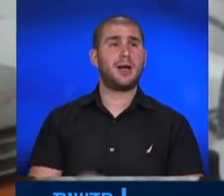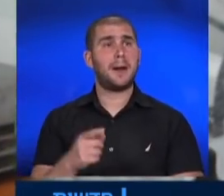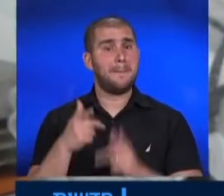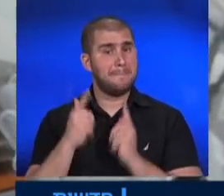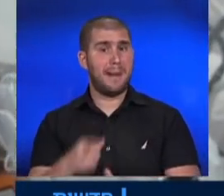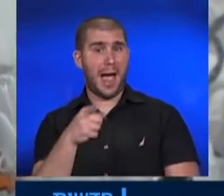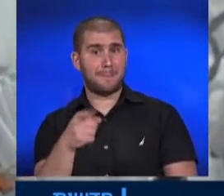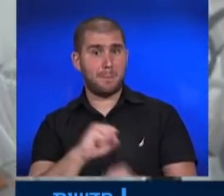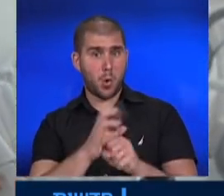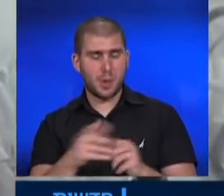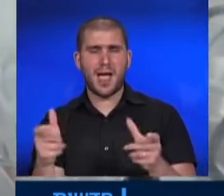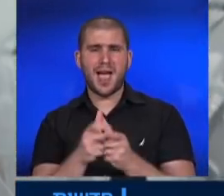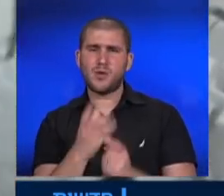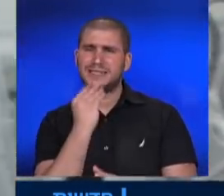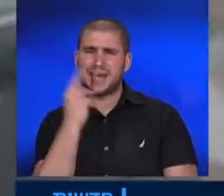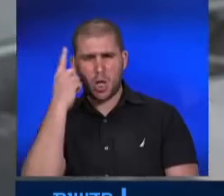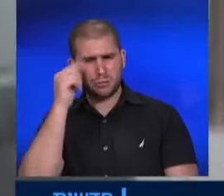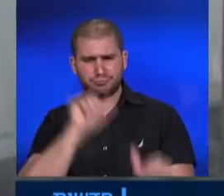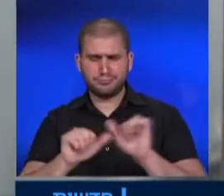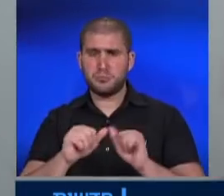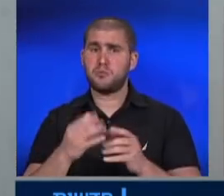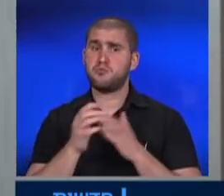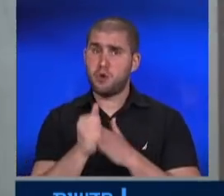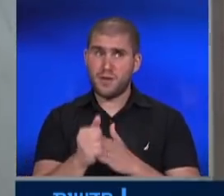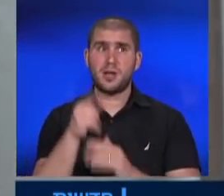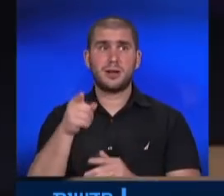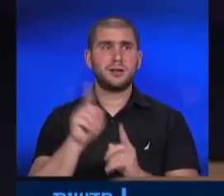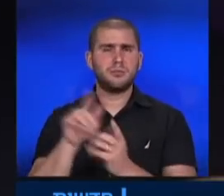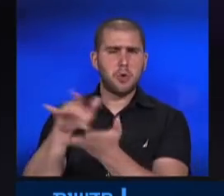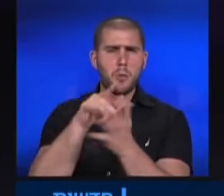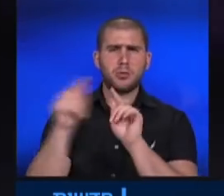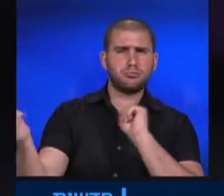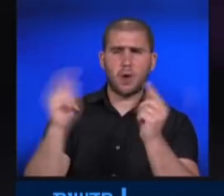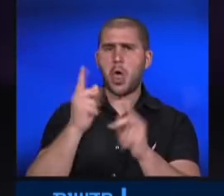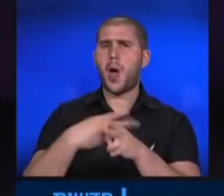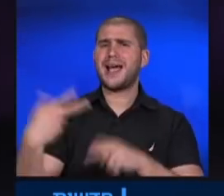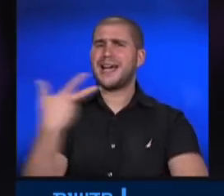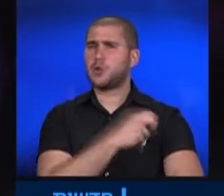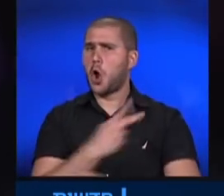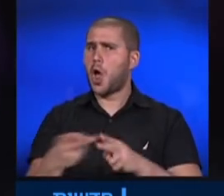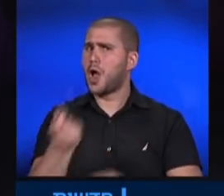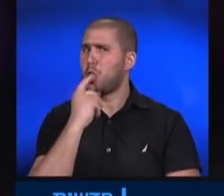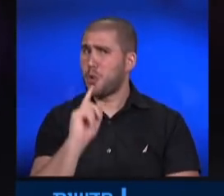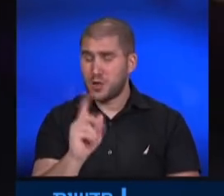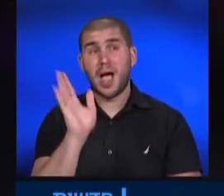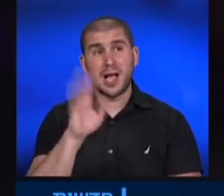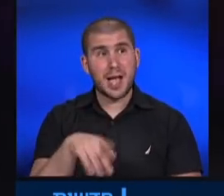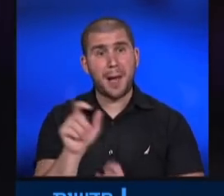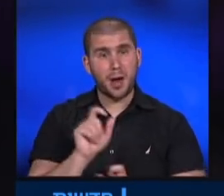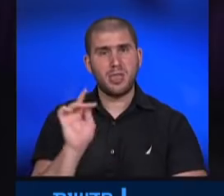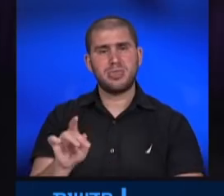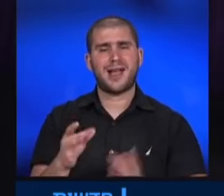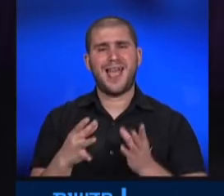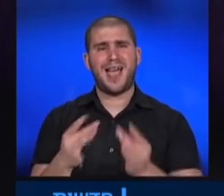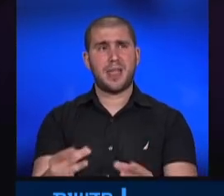שחברות הביוטק הישראליות מובילות ניטשת בכמה חזיתות. לא רק חיסון, לא רק תרופות, גם מיגון נגד הידבקות